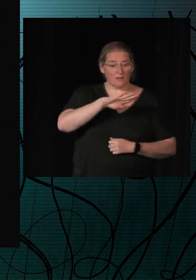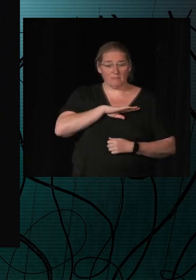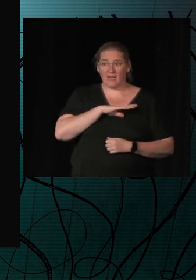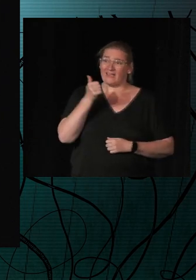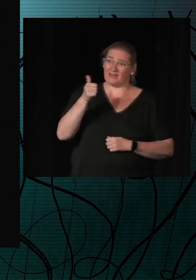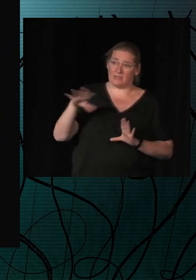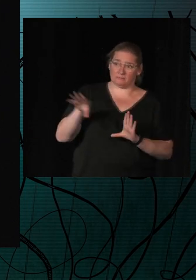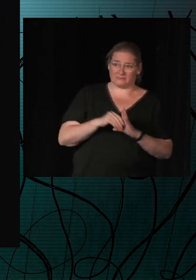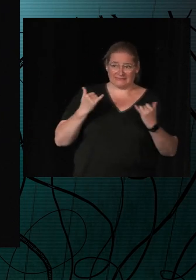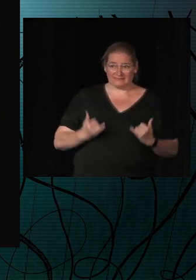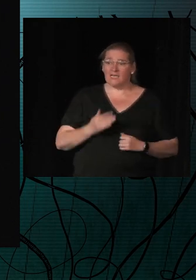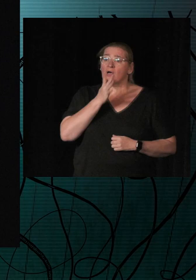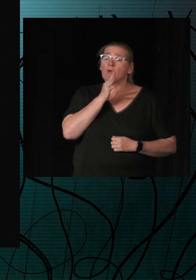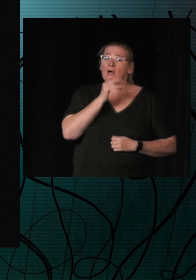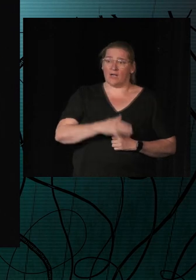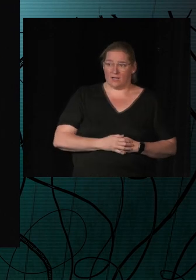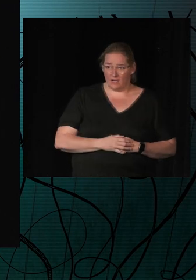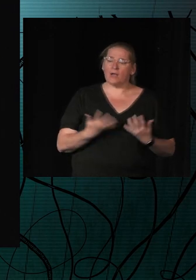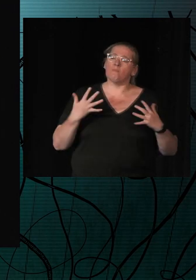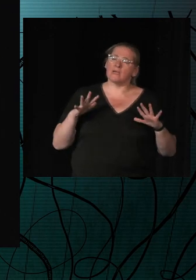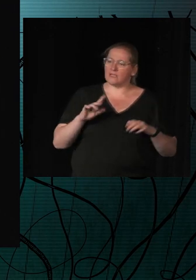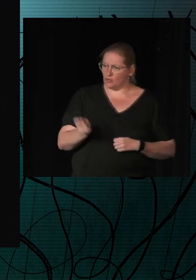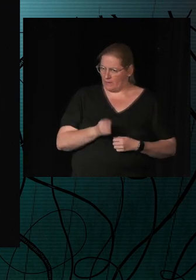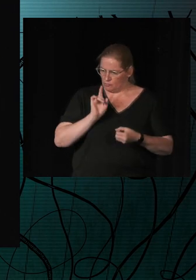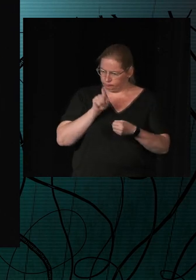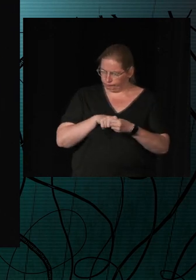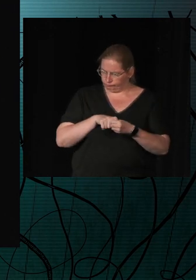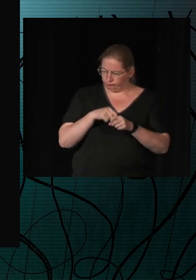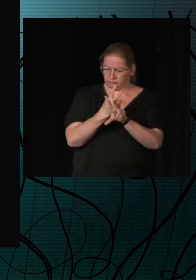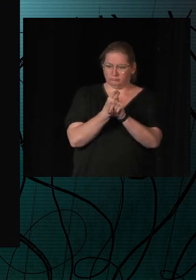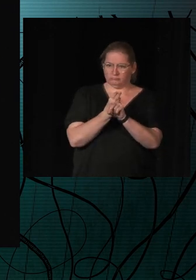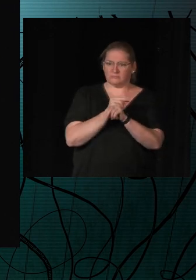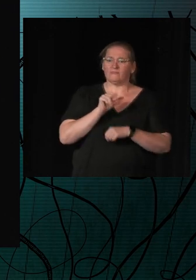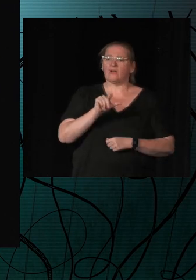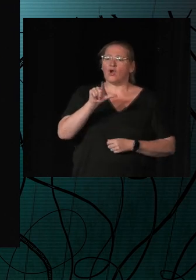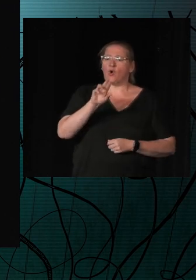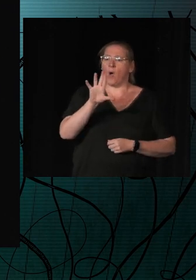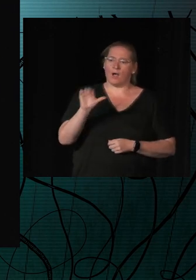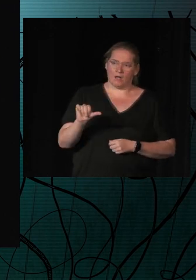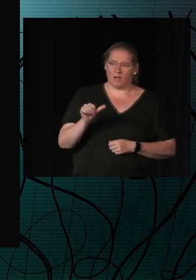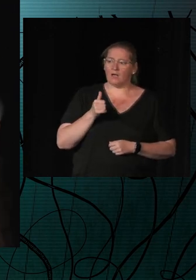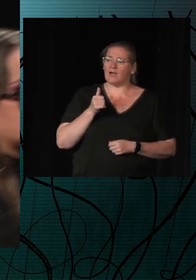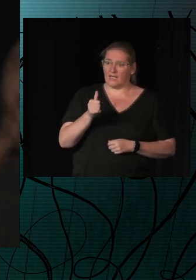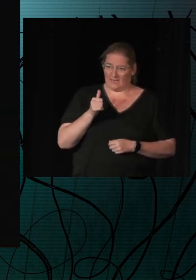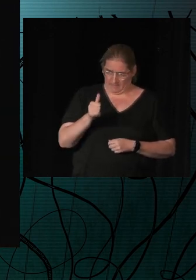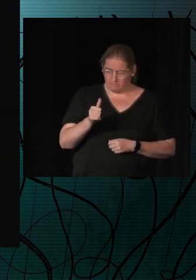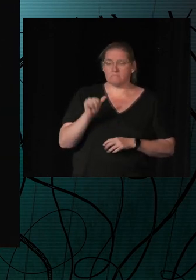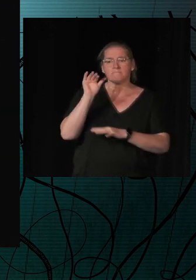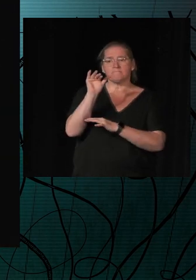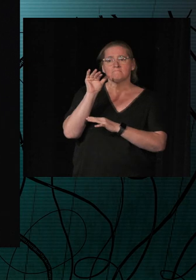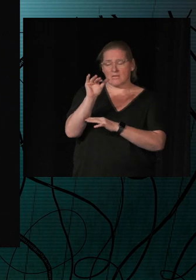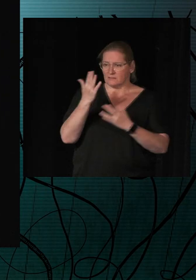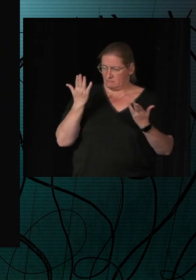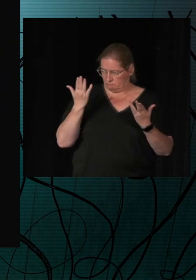être dans la salle avec nous aujourd'hui mais qui devrait se connecter en visio Laura Gou qui est maîtresse de conférence en linguistique